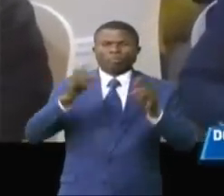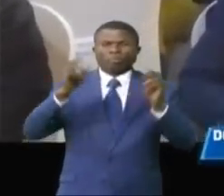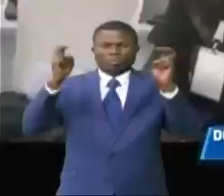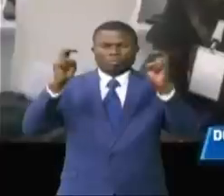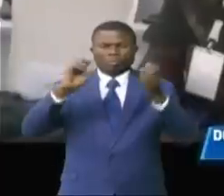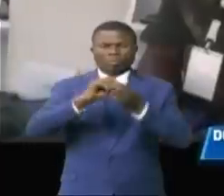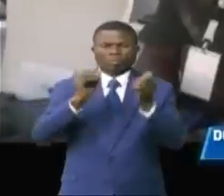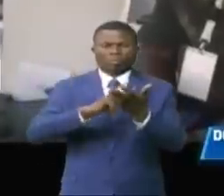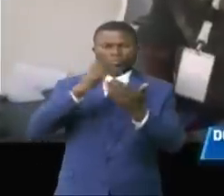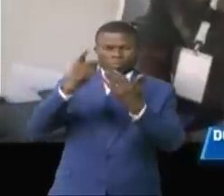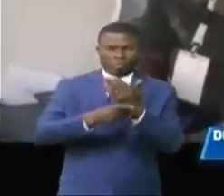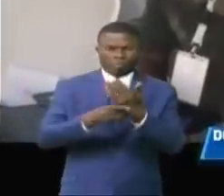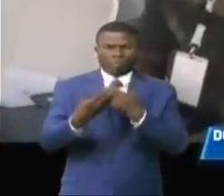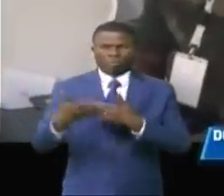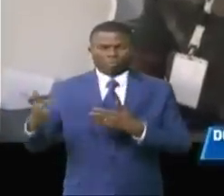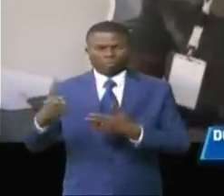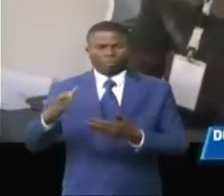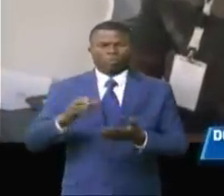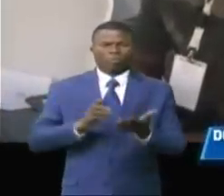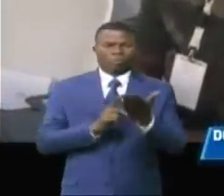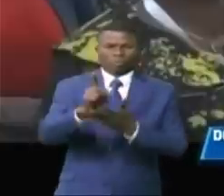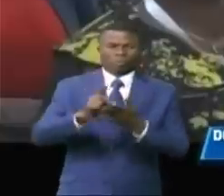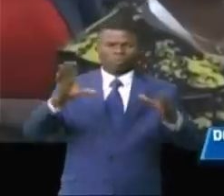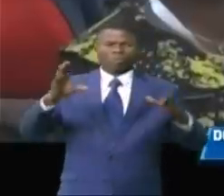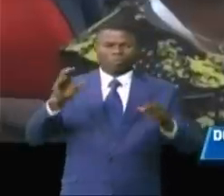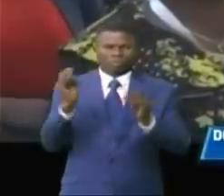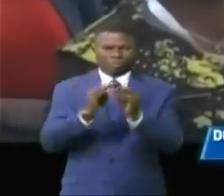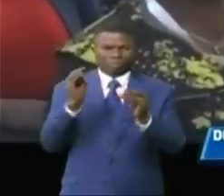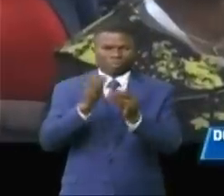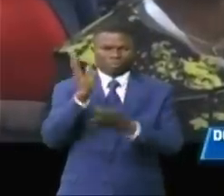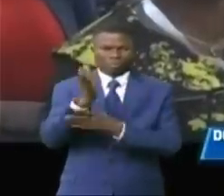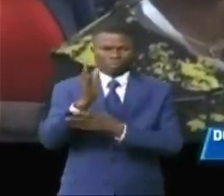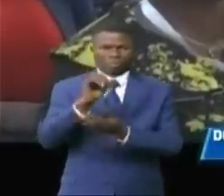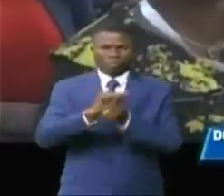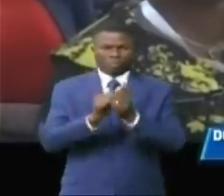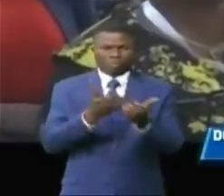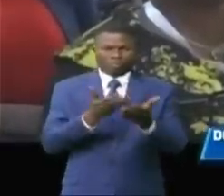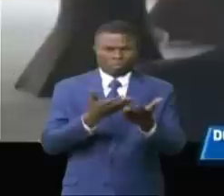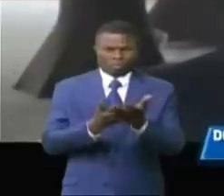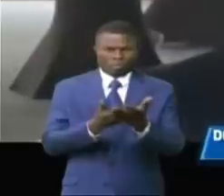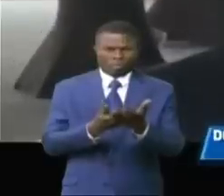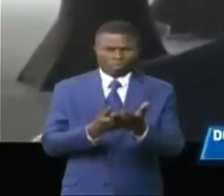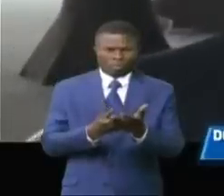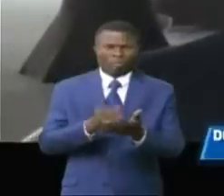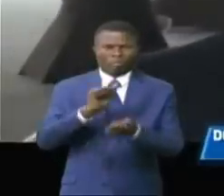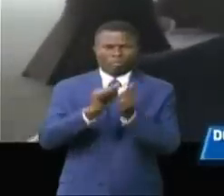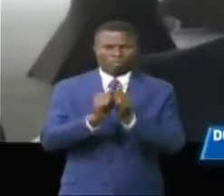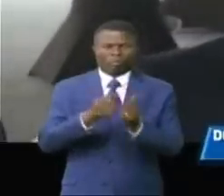des produits soumis aux droits d'accise pour mettre en application les contenus de